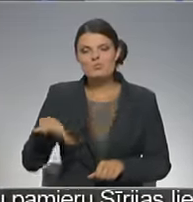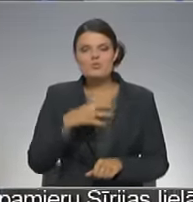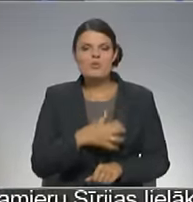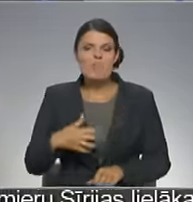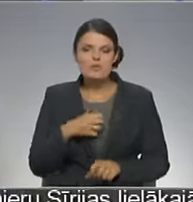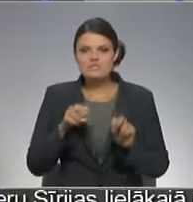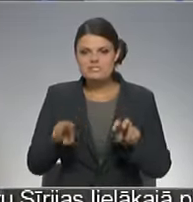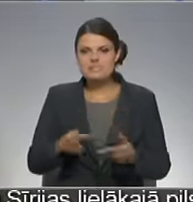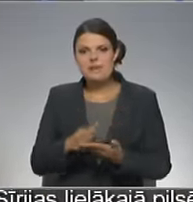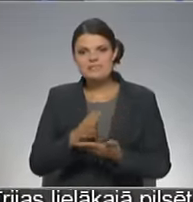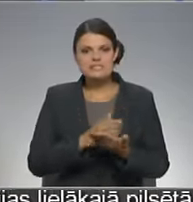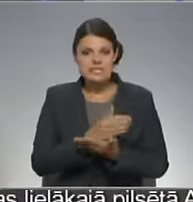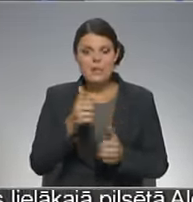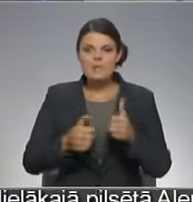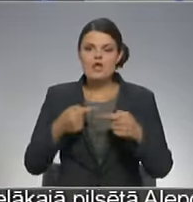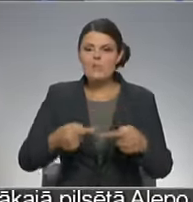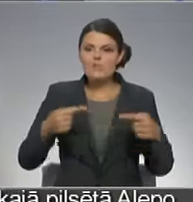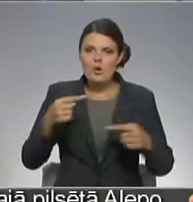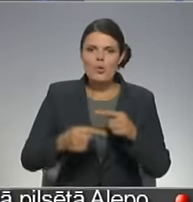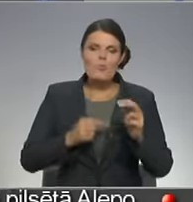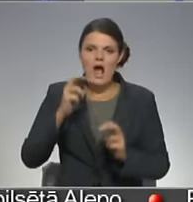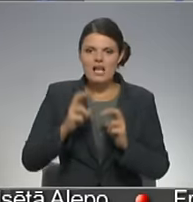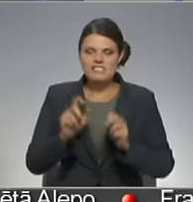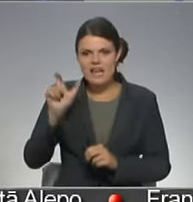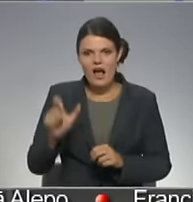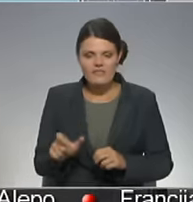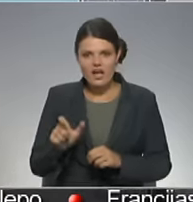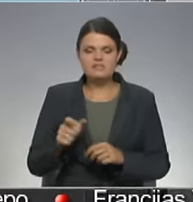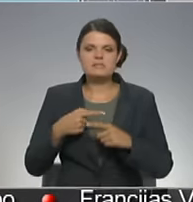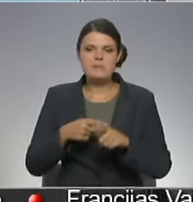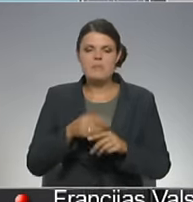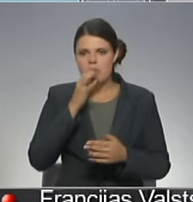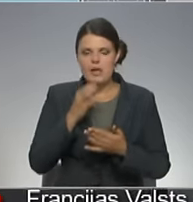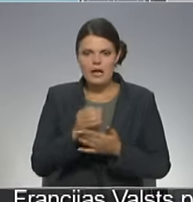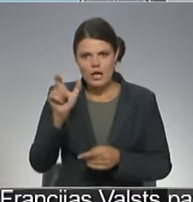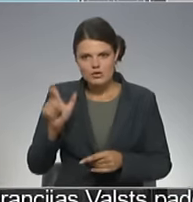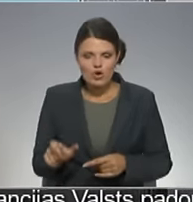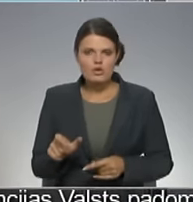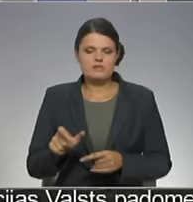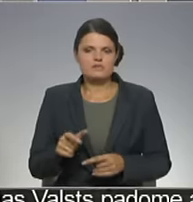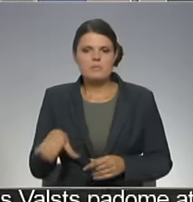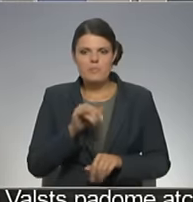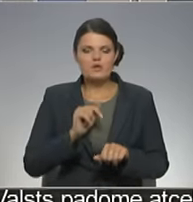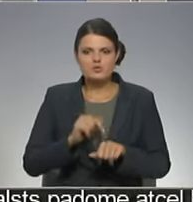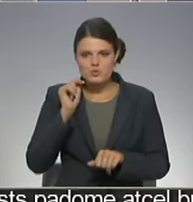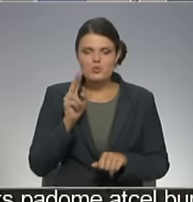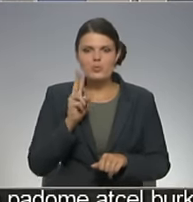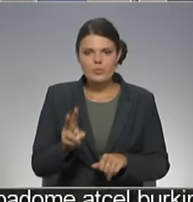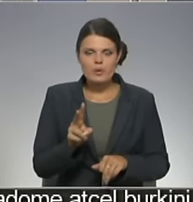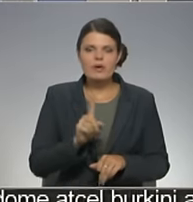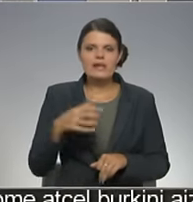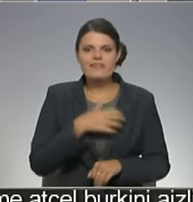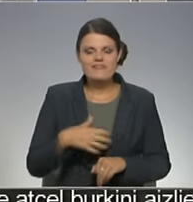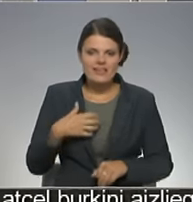nepieciešamajās speciālitātēs. Piena produktu pārstrādātājs, mehatroniķis, mēs jūtam, kad ir vajadzīgi